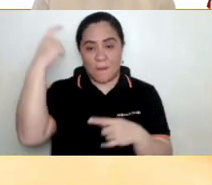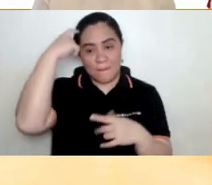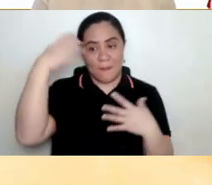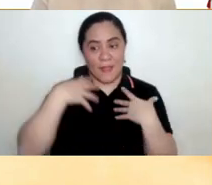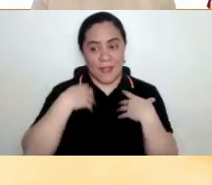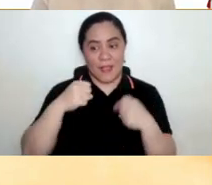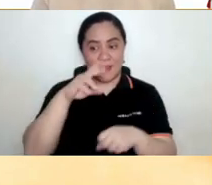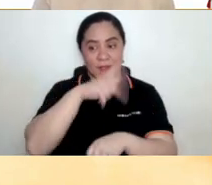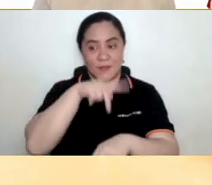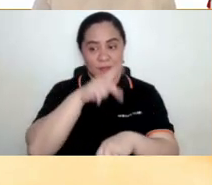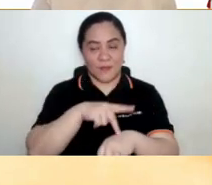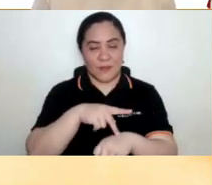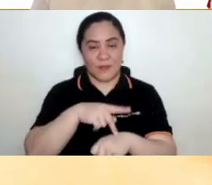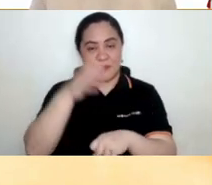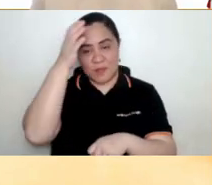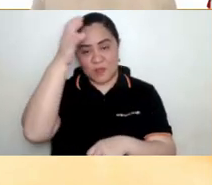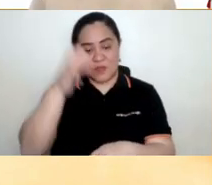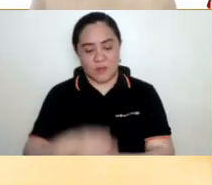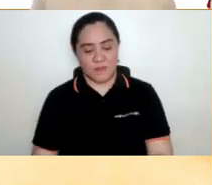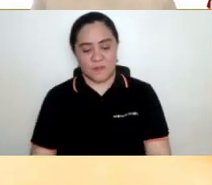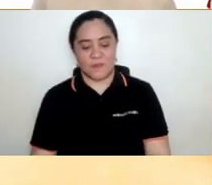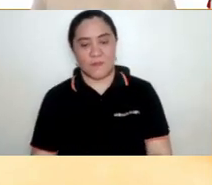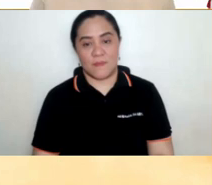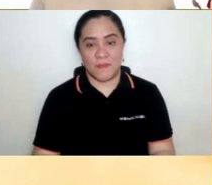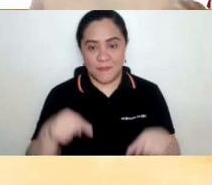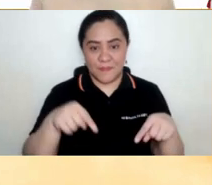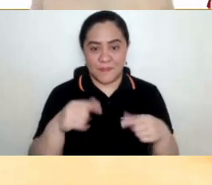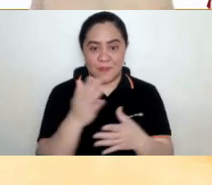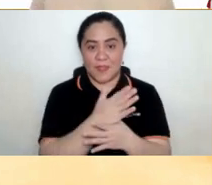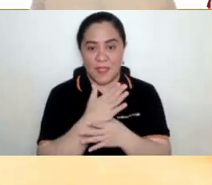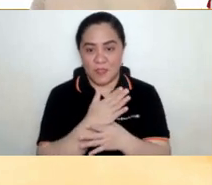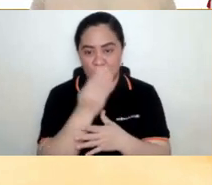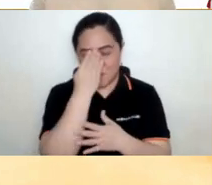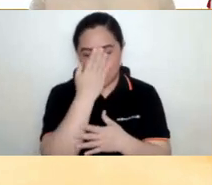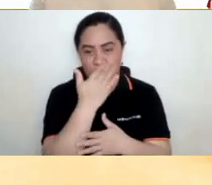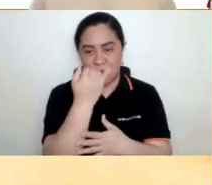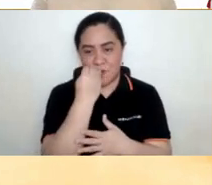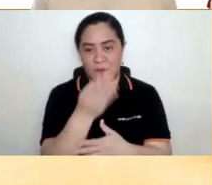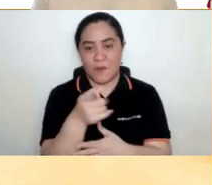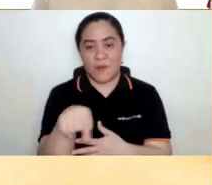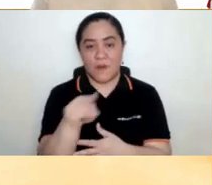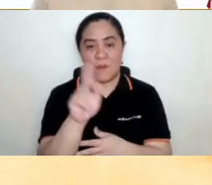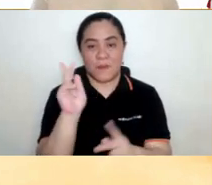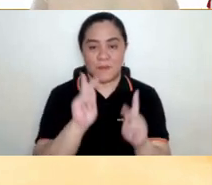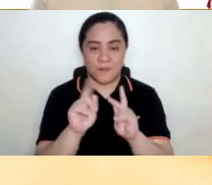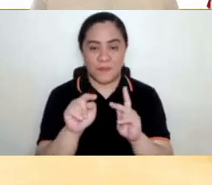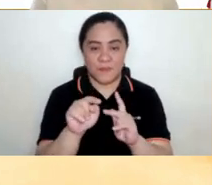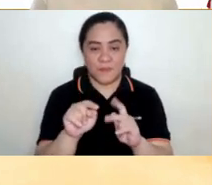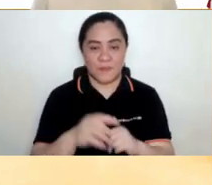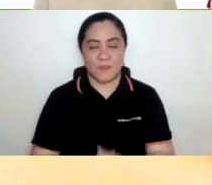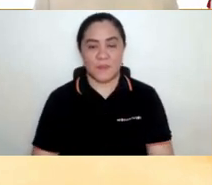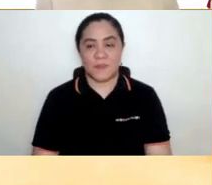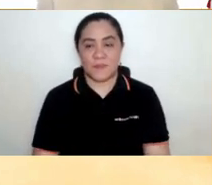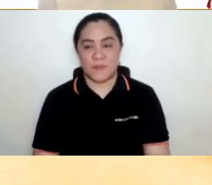in the Filipino context. So let's please share for the very first time in public